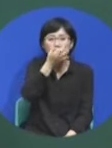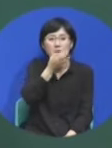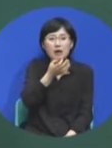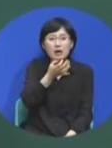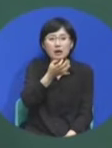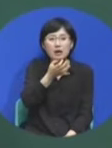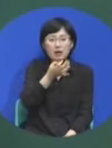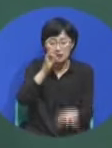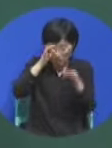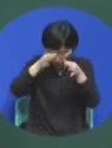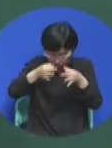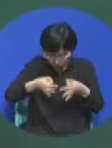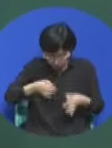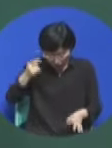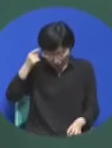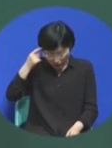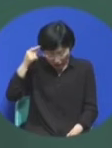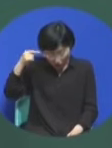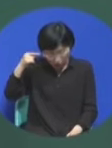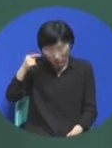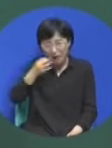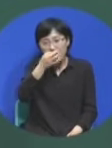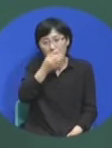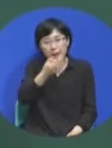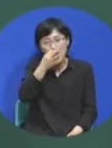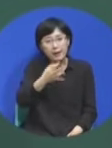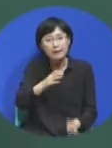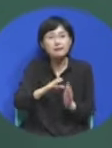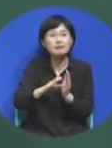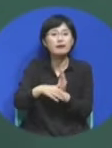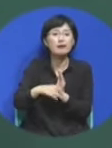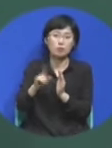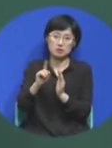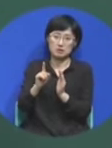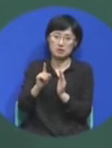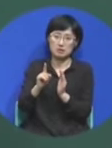在精神上比较压抑痛苦的人。 진짜 찬양에 영적인 힘을 얻기를 바랍니다.